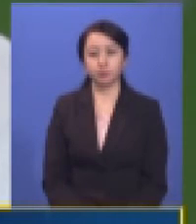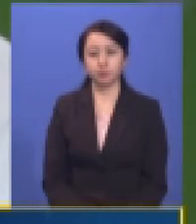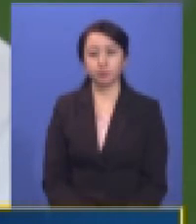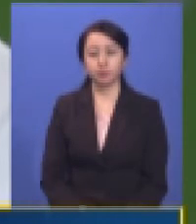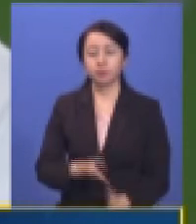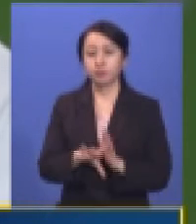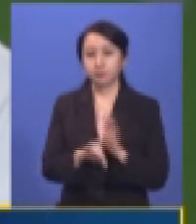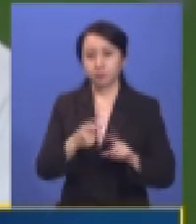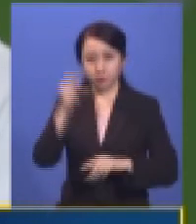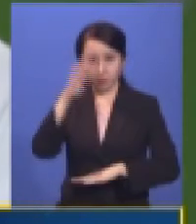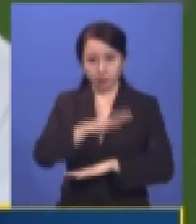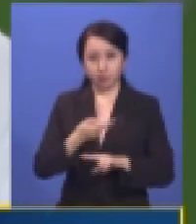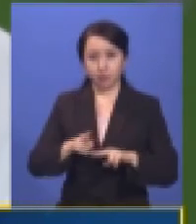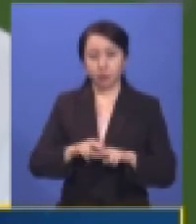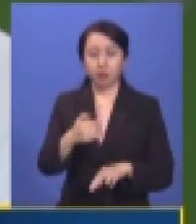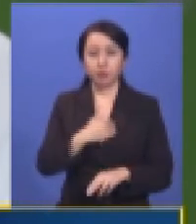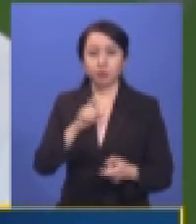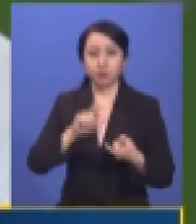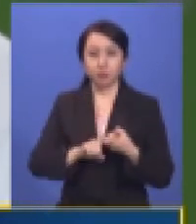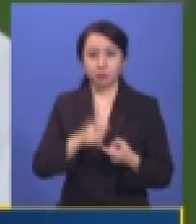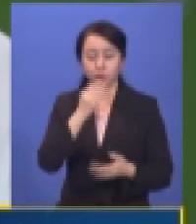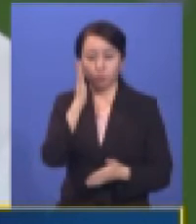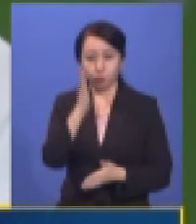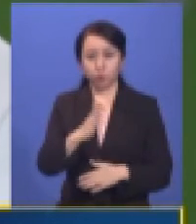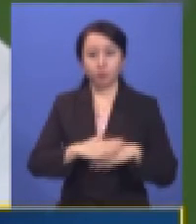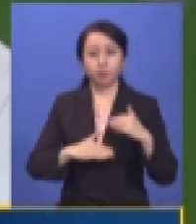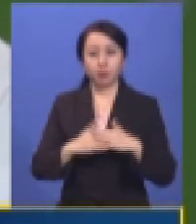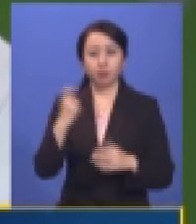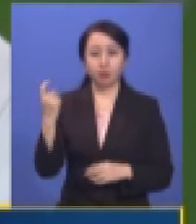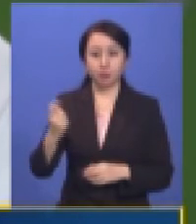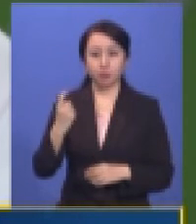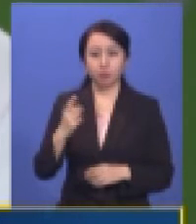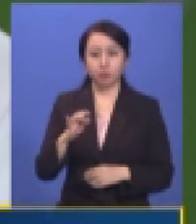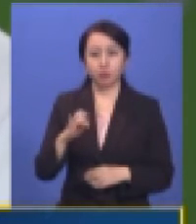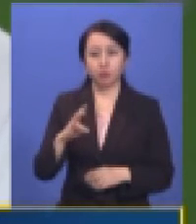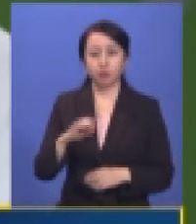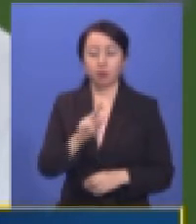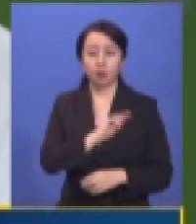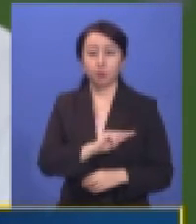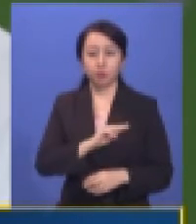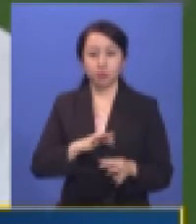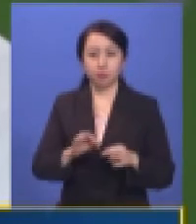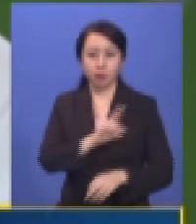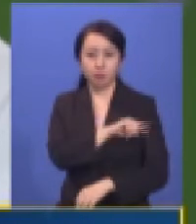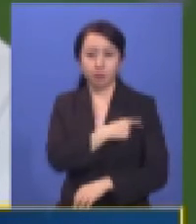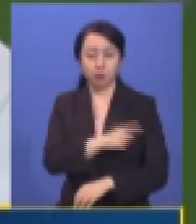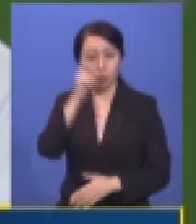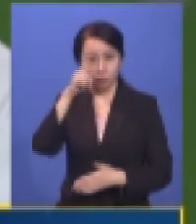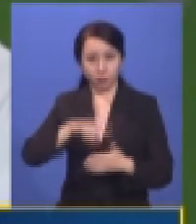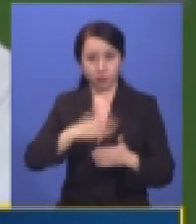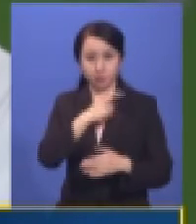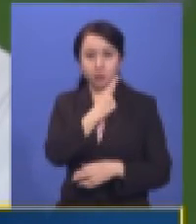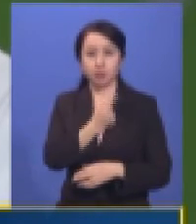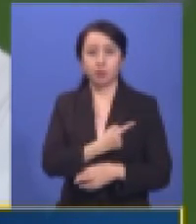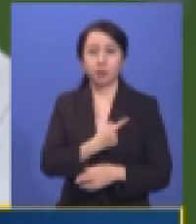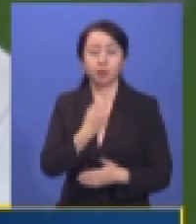Я выбрала этот предмет, так как хочу связать свою будущую профессию с химией и биологией и работать в сфере медицины. Я уверена в своих